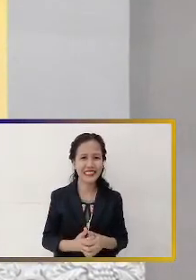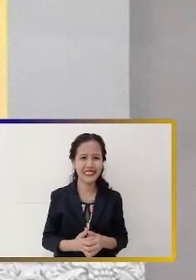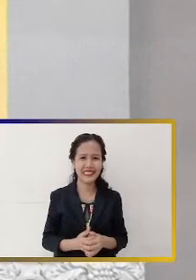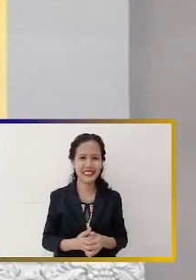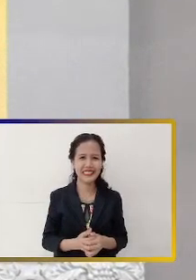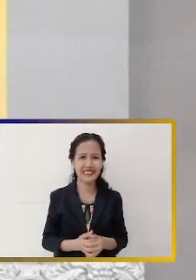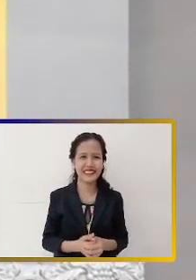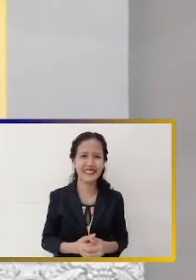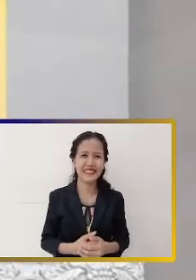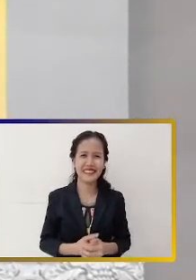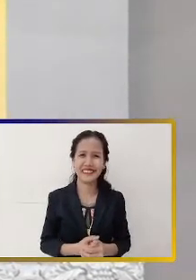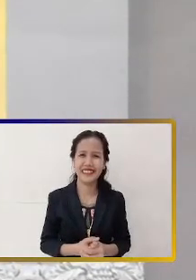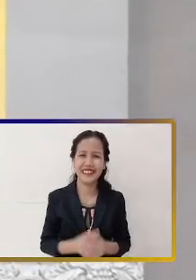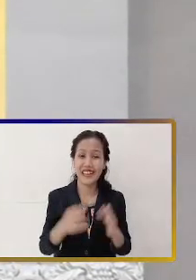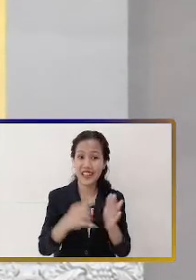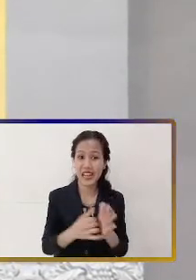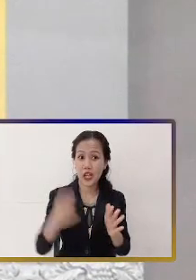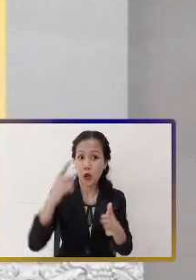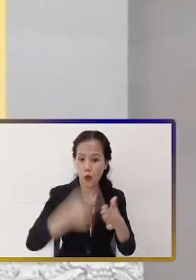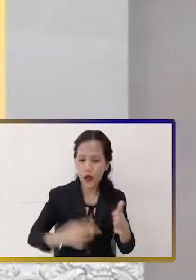Raptor is freebies.